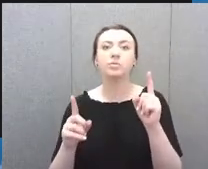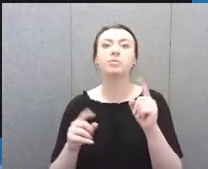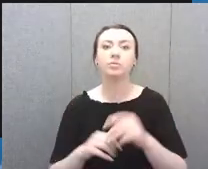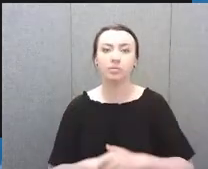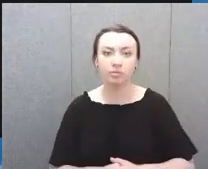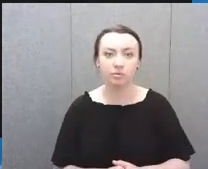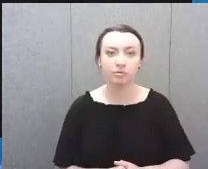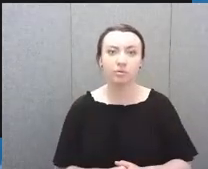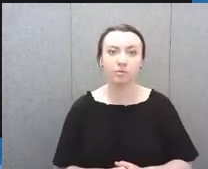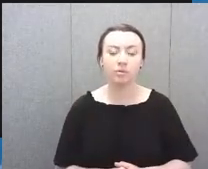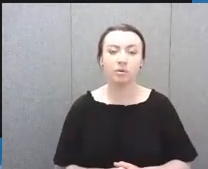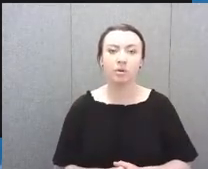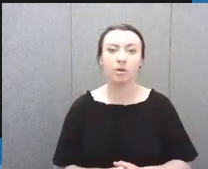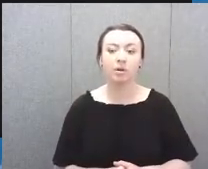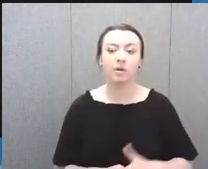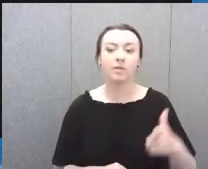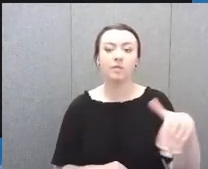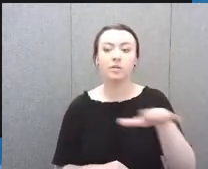является